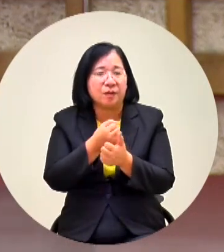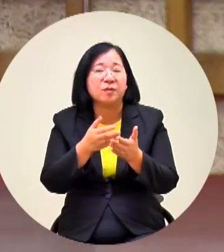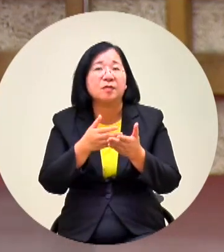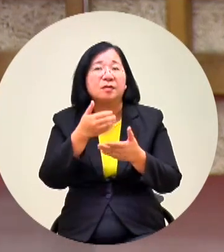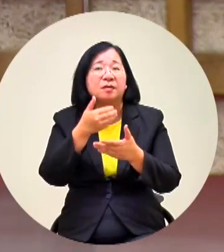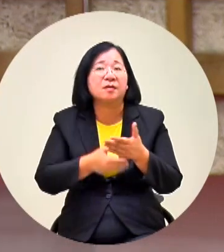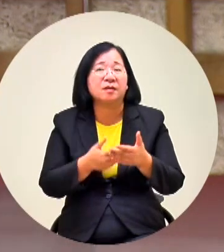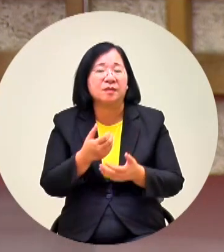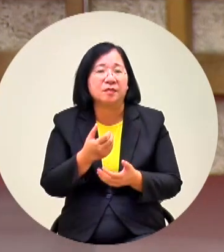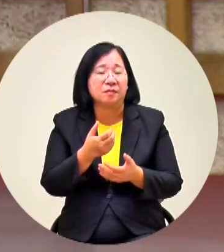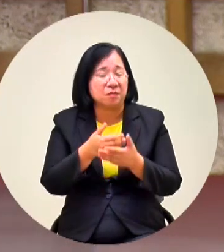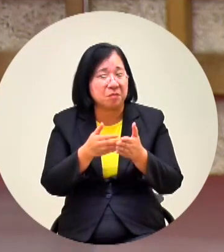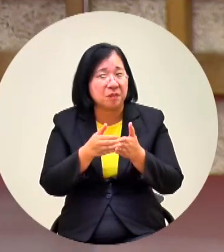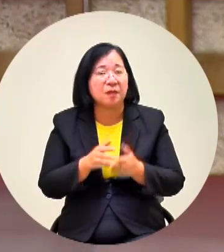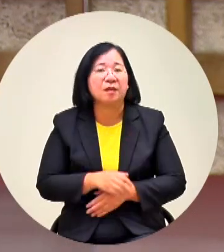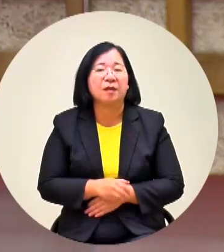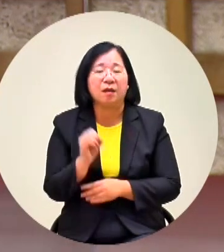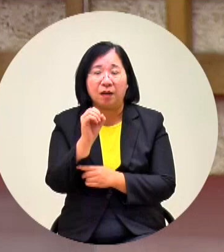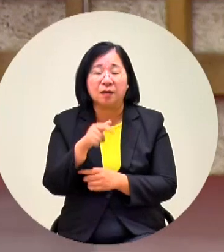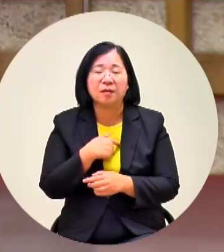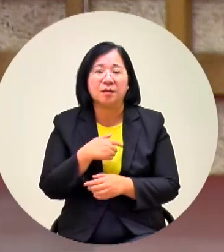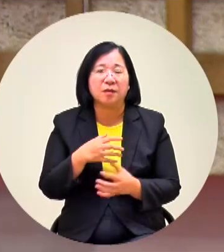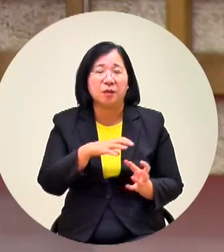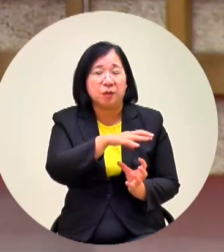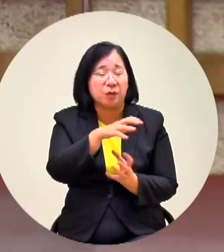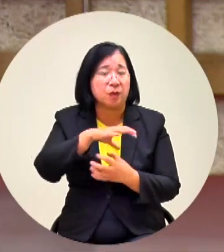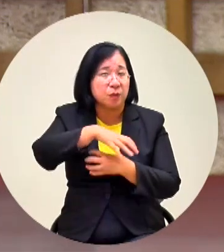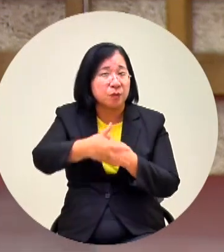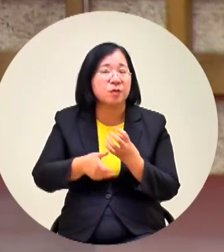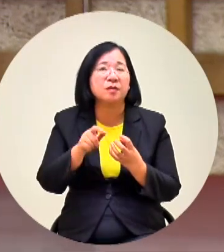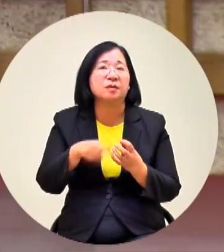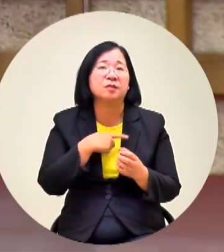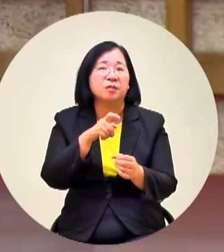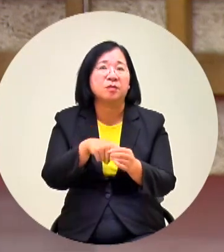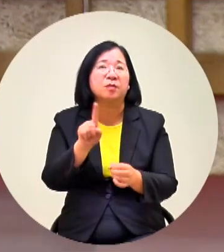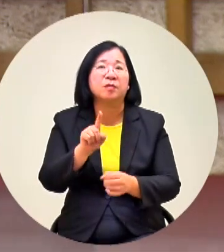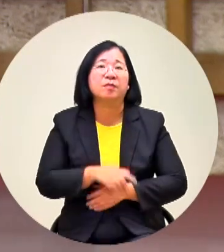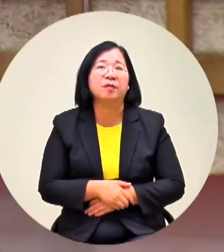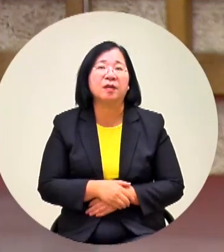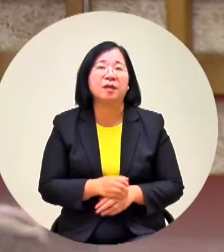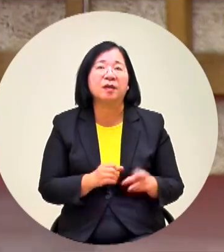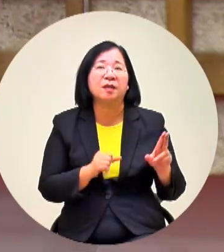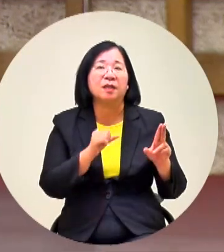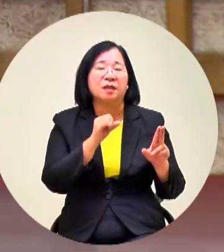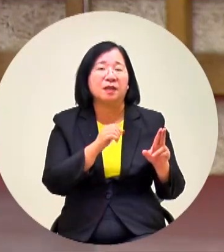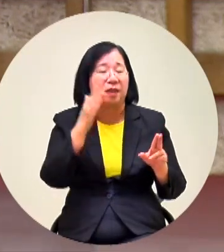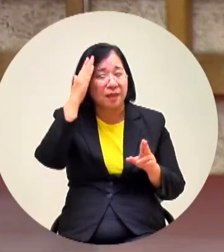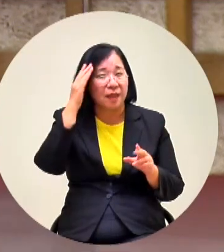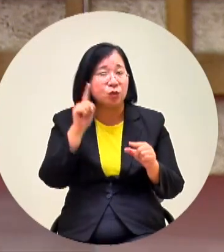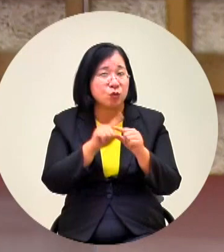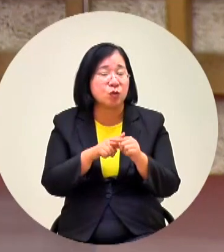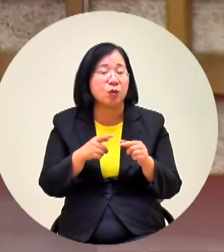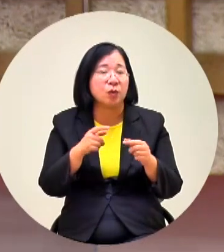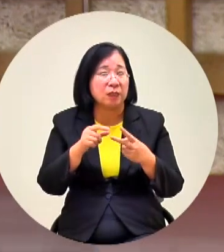共同目标，叫做2050年碳中和，定做全球目标。也因此，所以各国开